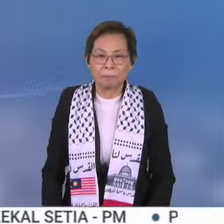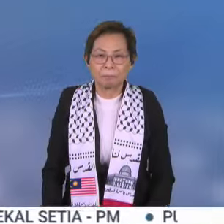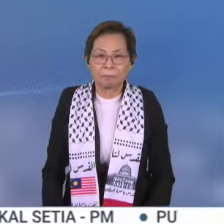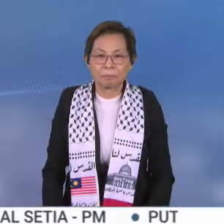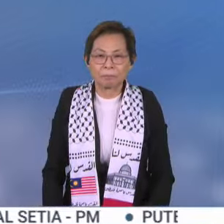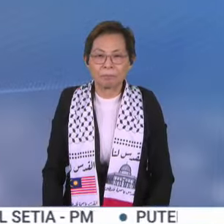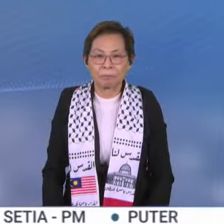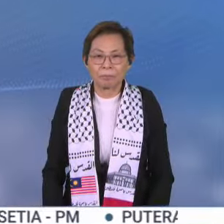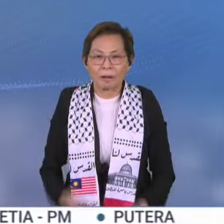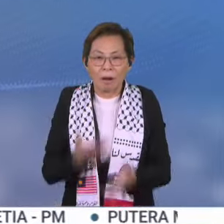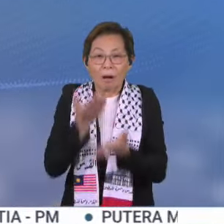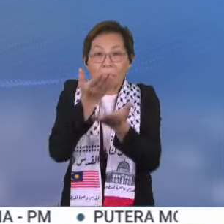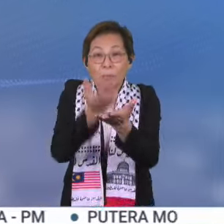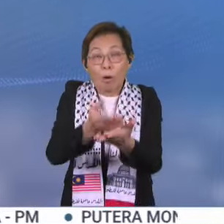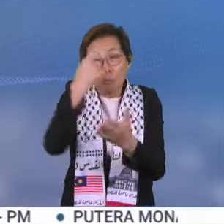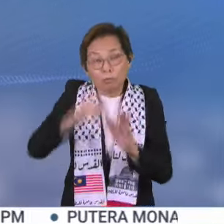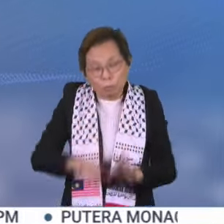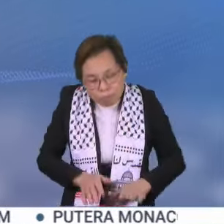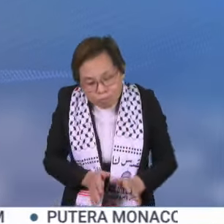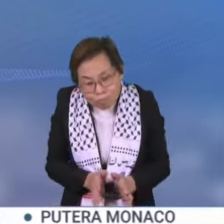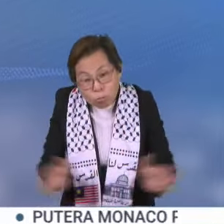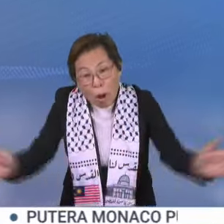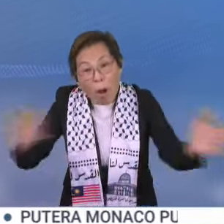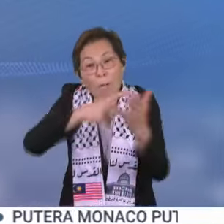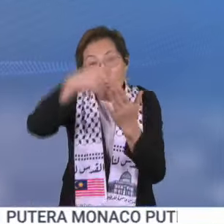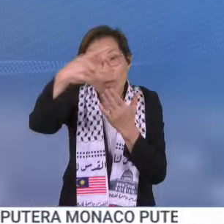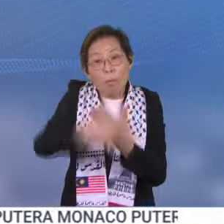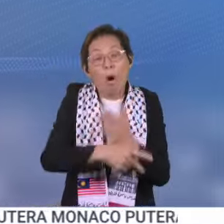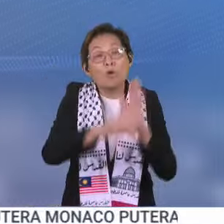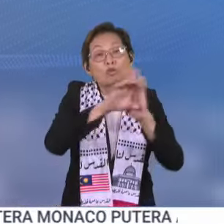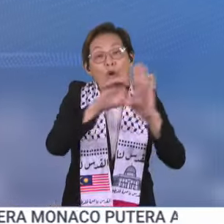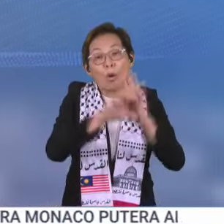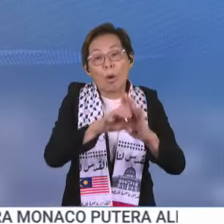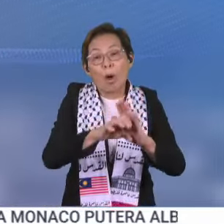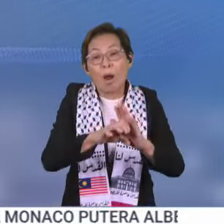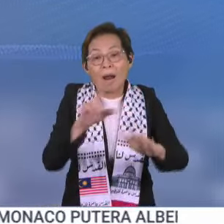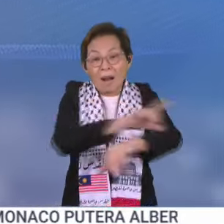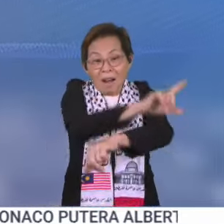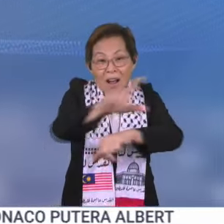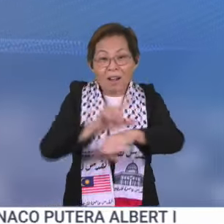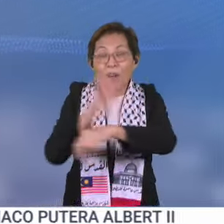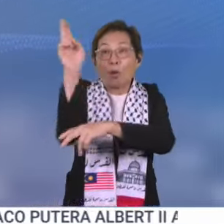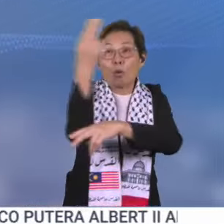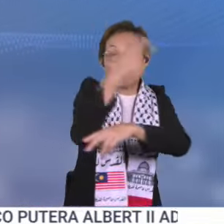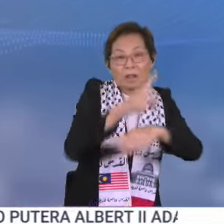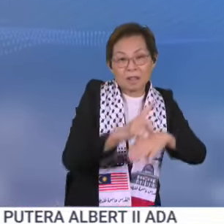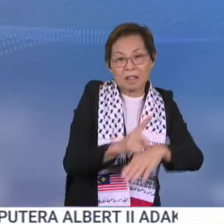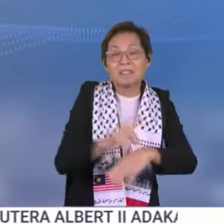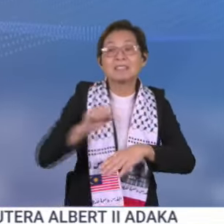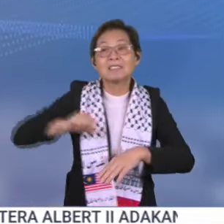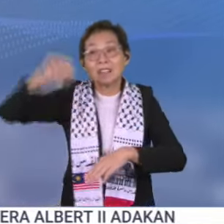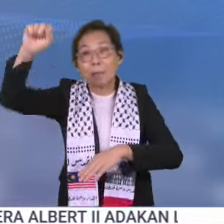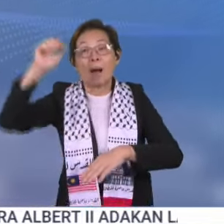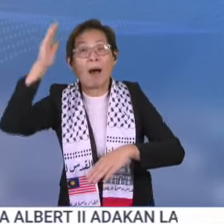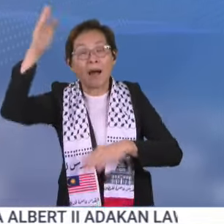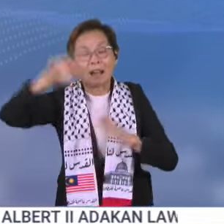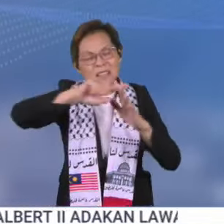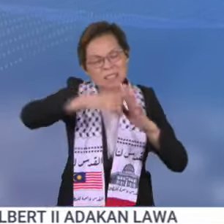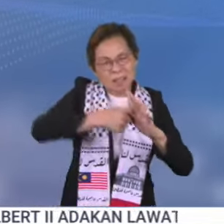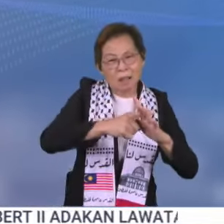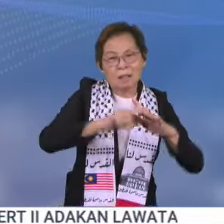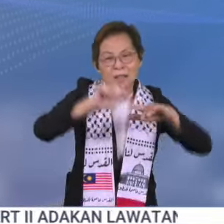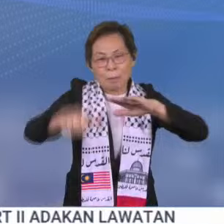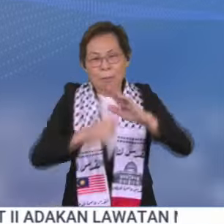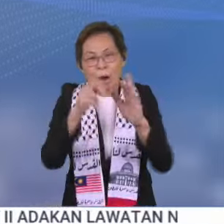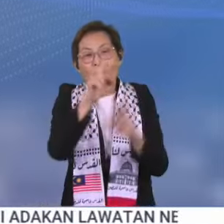lalu cadangan bagi memperluaskan projek model ladang hutan di hutan simpan sabal di simunjan akan dilaksanakan di